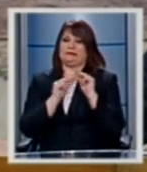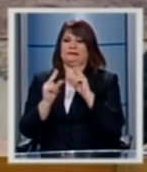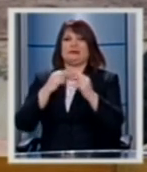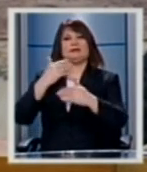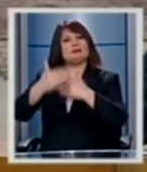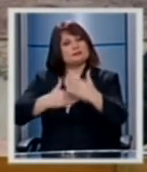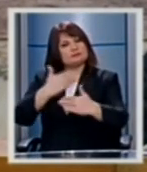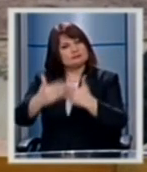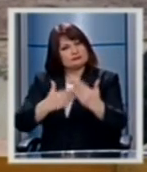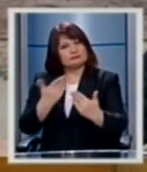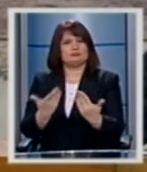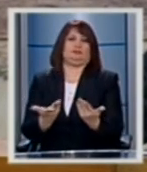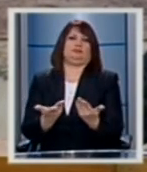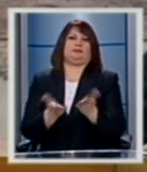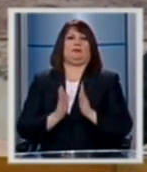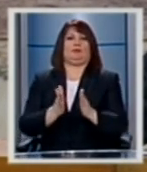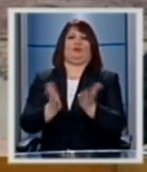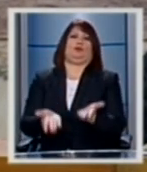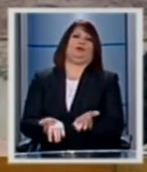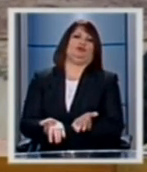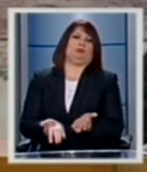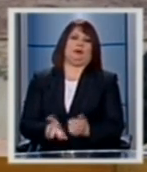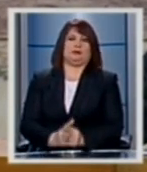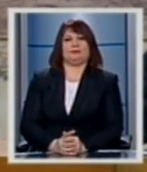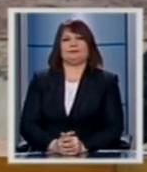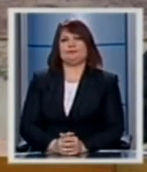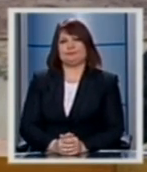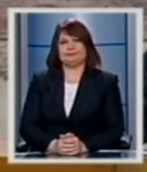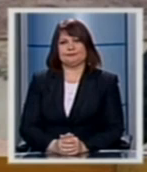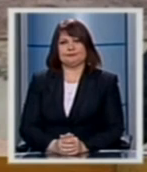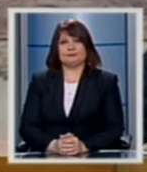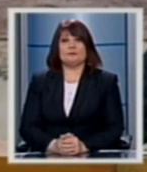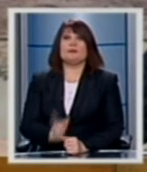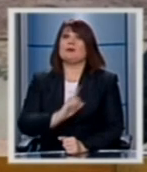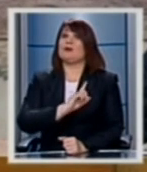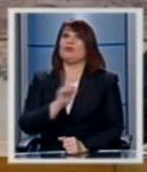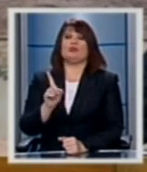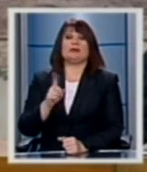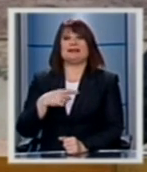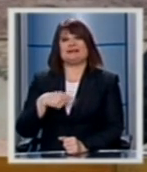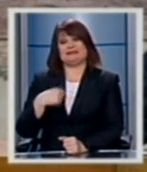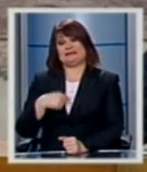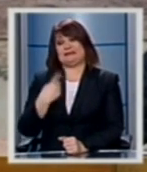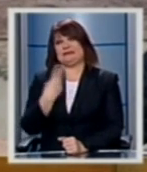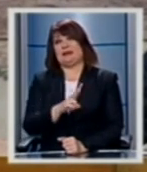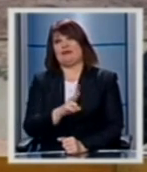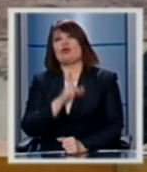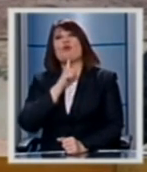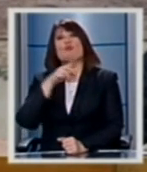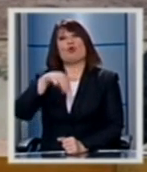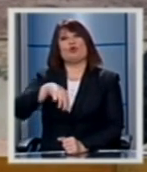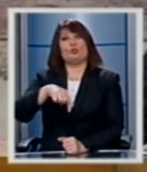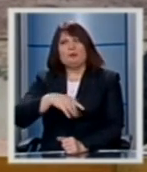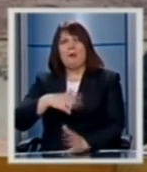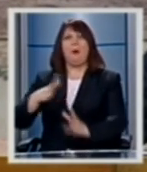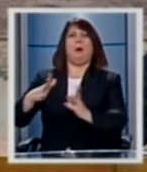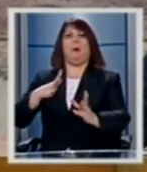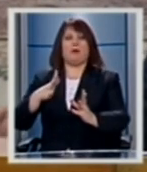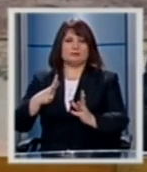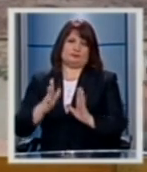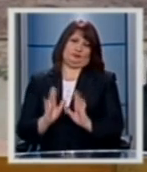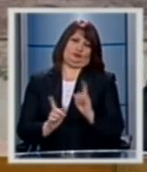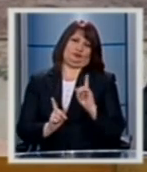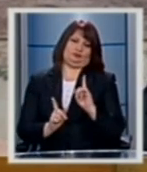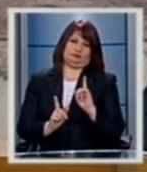διεξαγωγή της συζητήσεως. Ούτε όσοι συμπεριφέρονται κατά τον τρόπο του κύριου Πρωτούλη, αλλά και όσοι